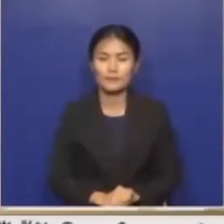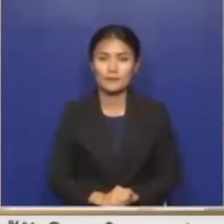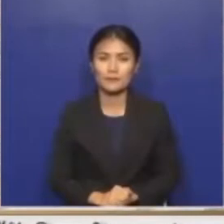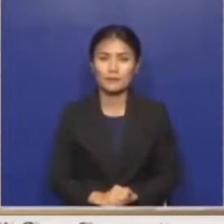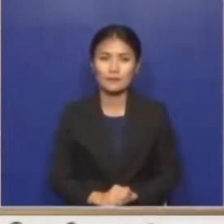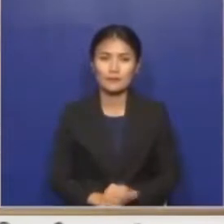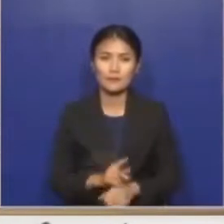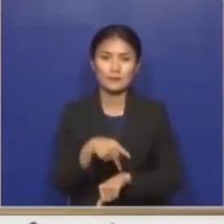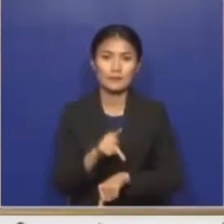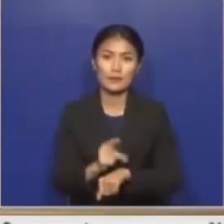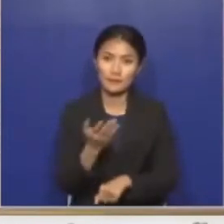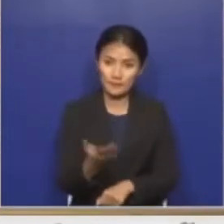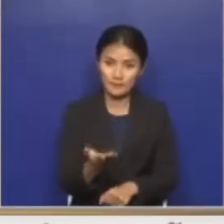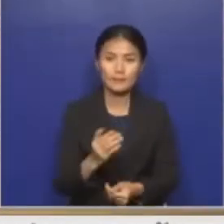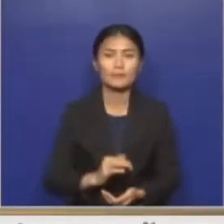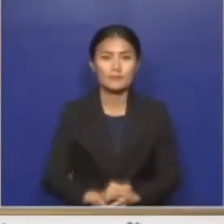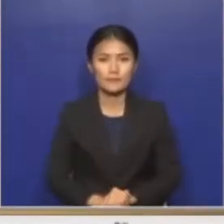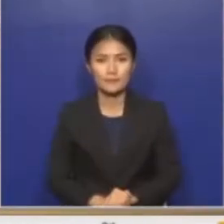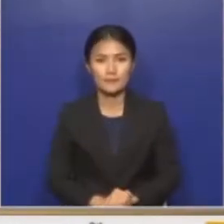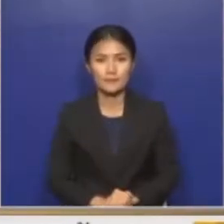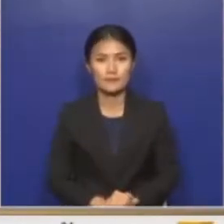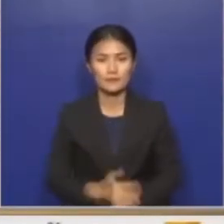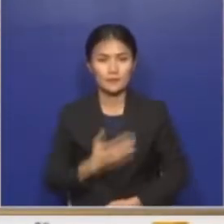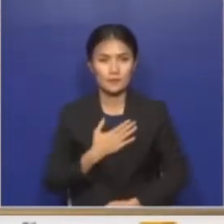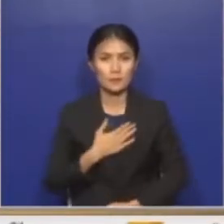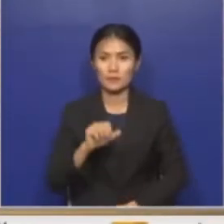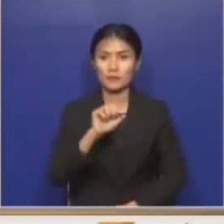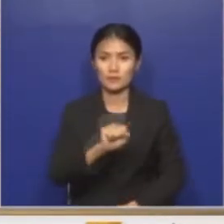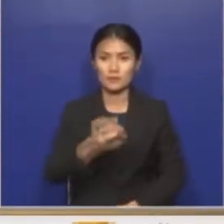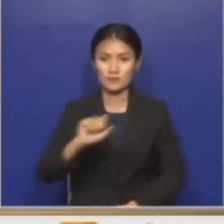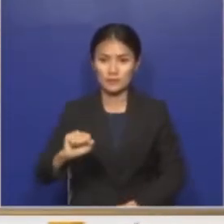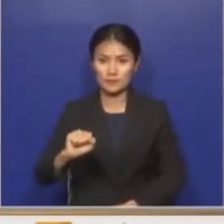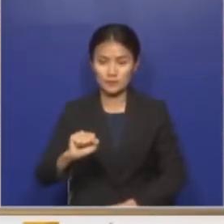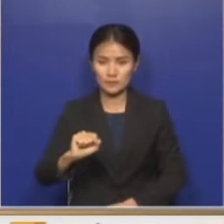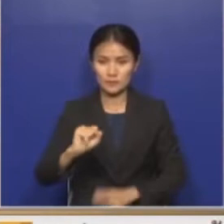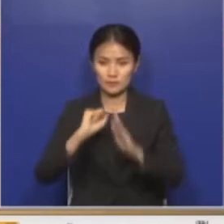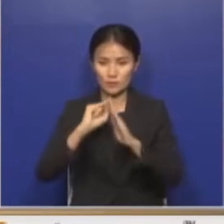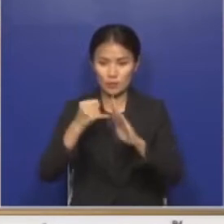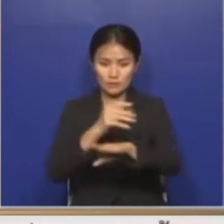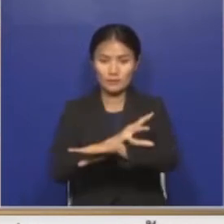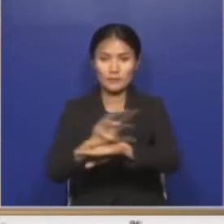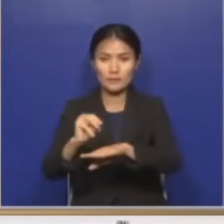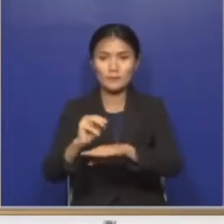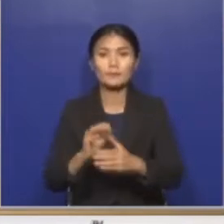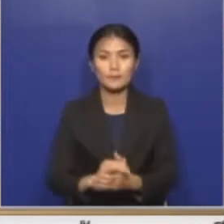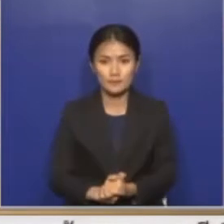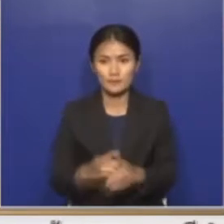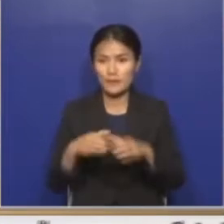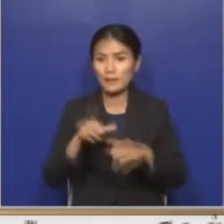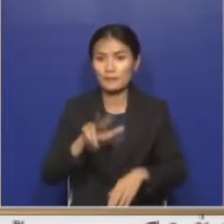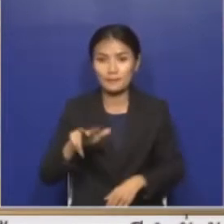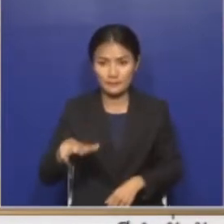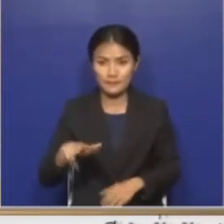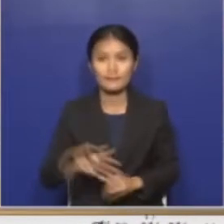ประธานที่เคารพกระผมนายยุทธพงศ์จรัสเสถียรสมาชิกสภาผู้แทนราษฎรจังหวัดมหาสารคามเพื่อไทย